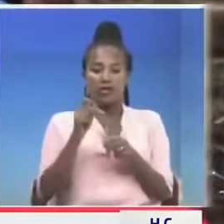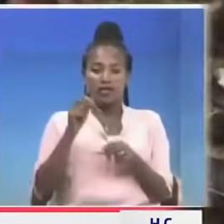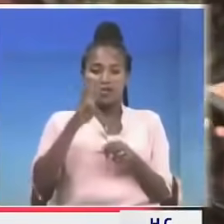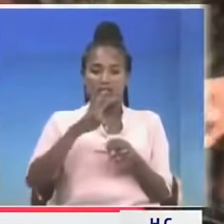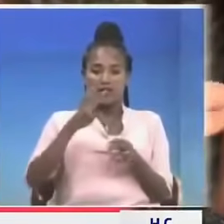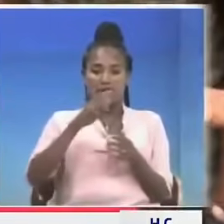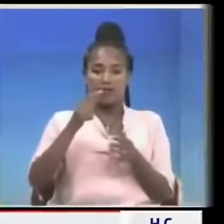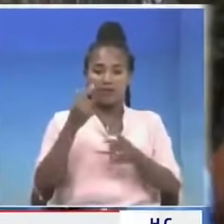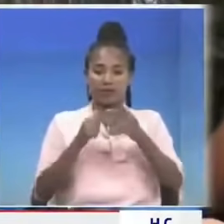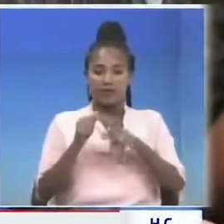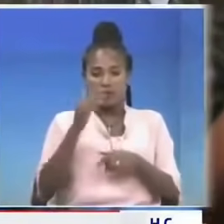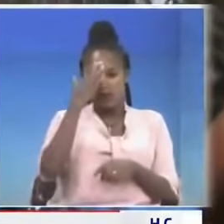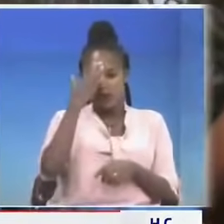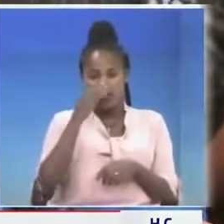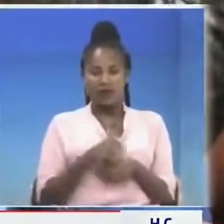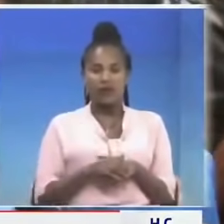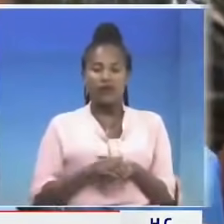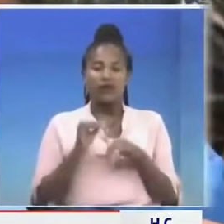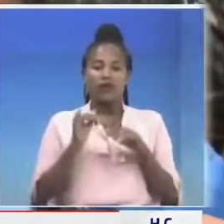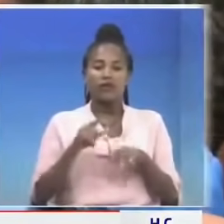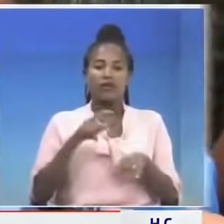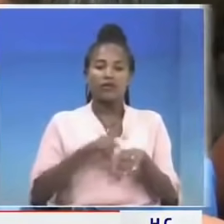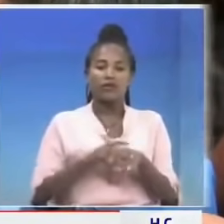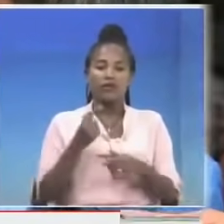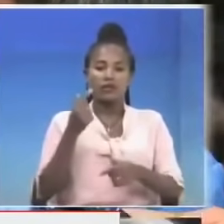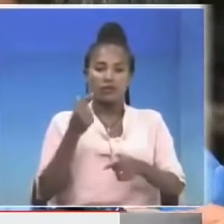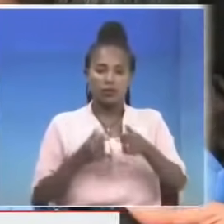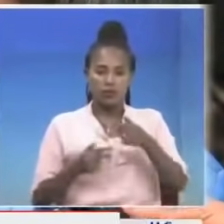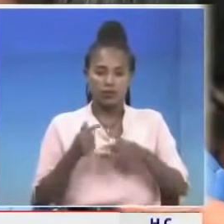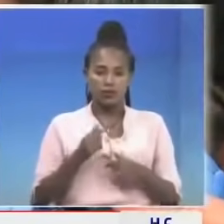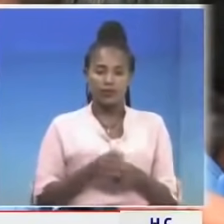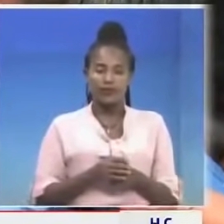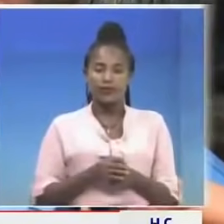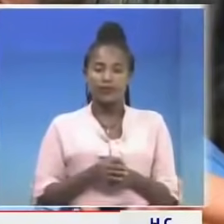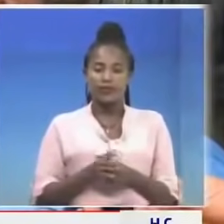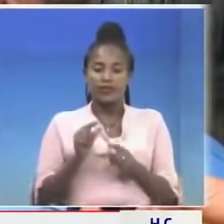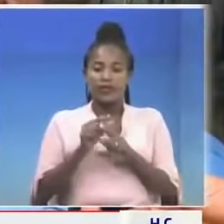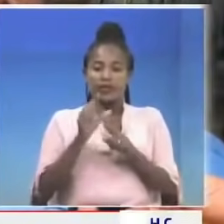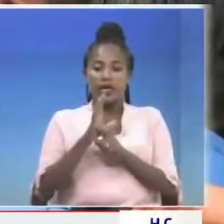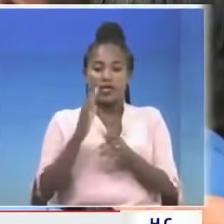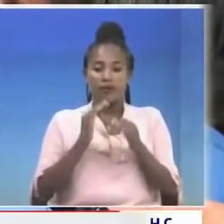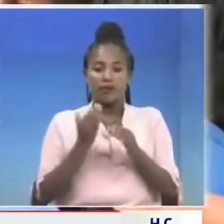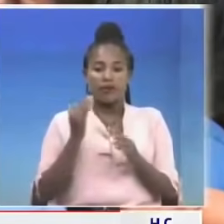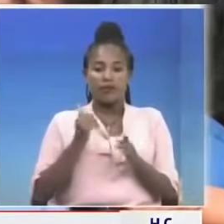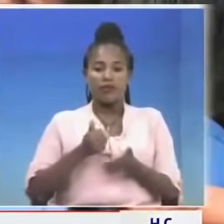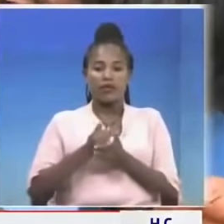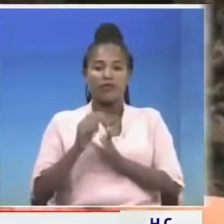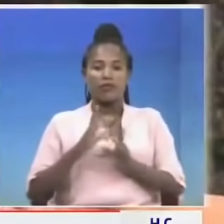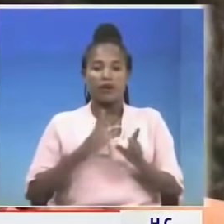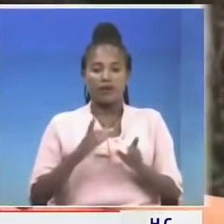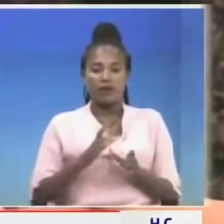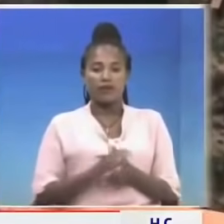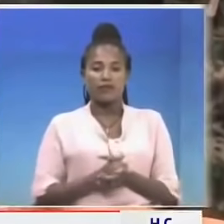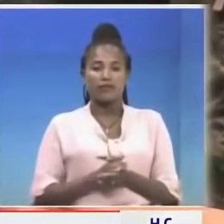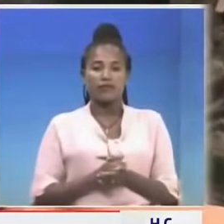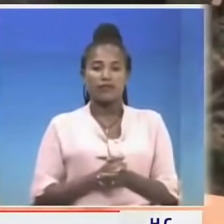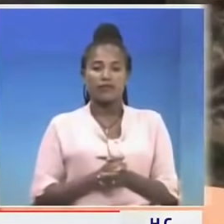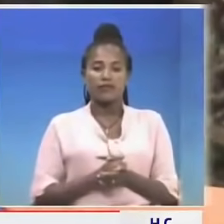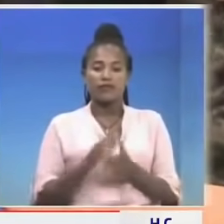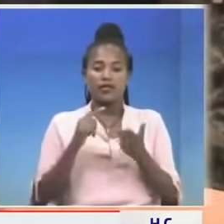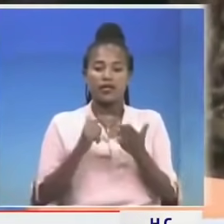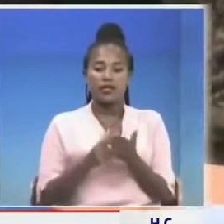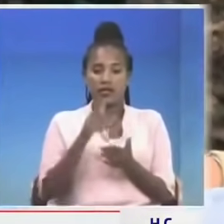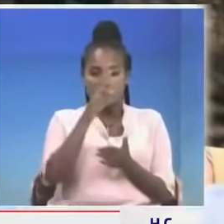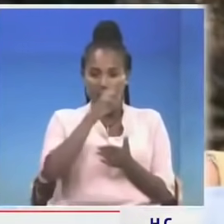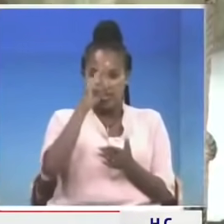መምጣታቸው ይታወቃል። በዛን ወቅት እንግዲህ ሲመጡ ቃል ገብተው ነበር ድጋፍ ለማድረግ። እሱን